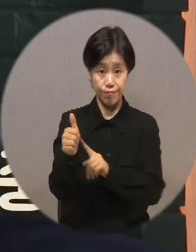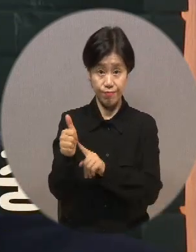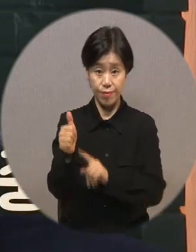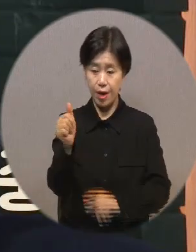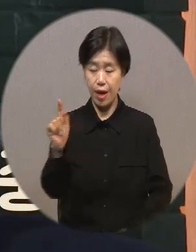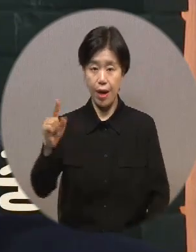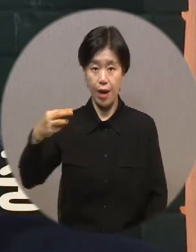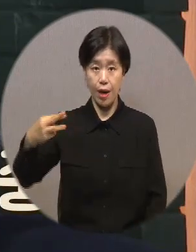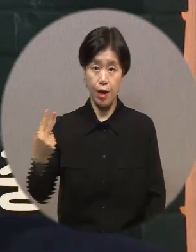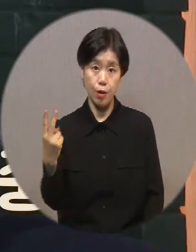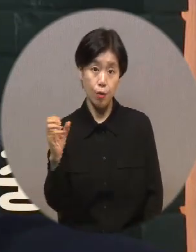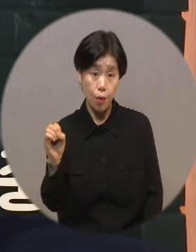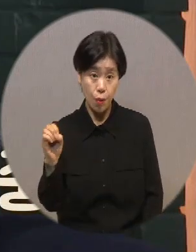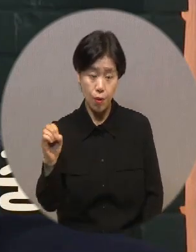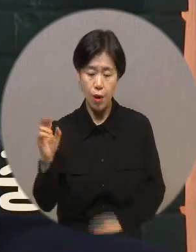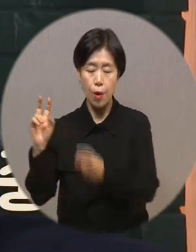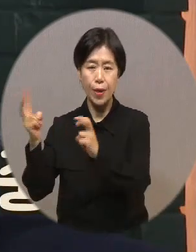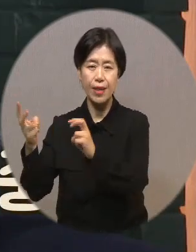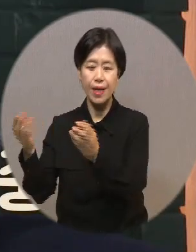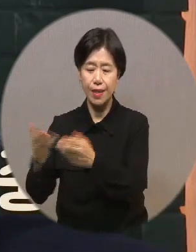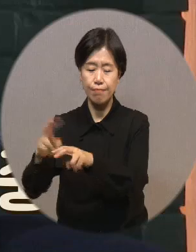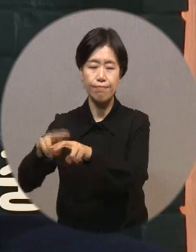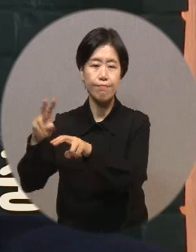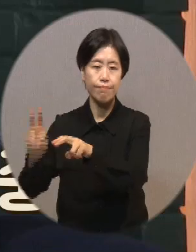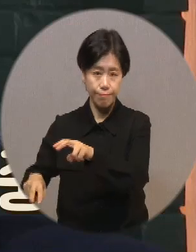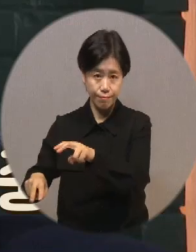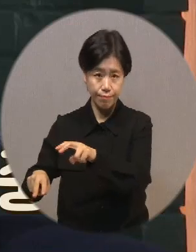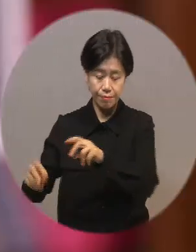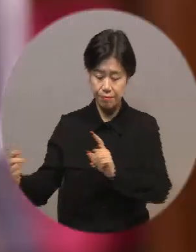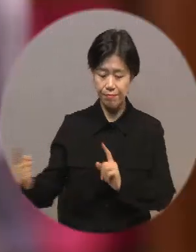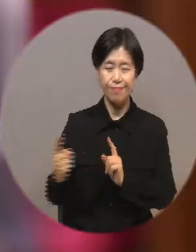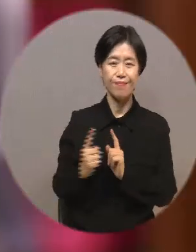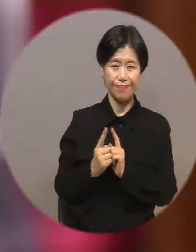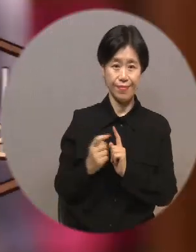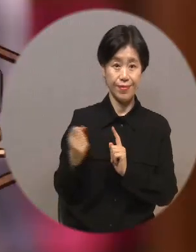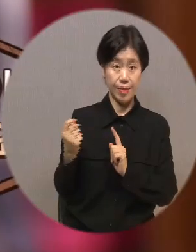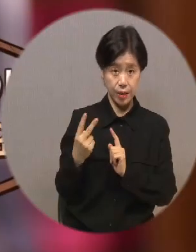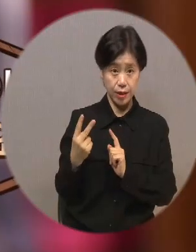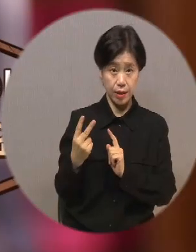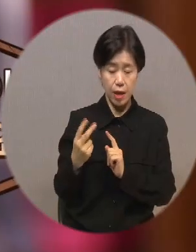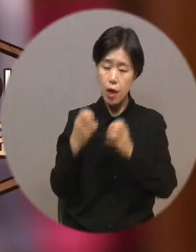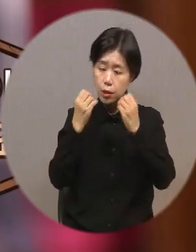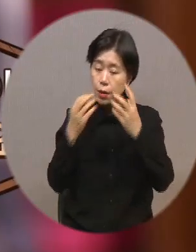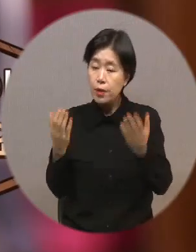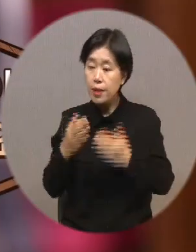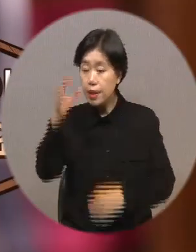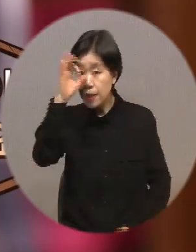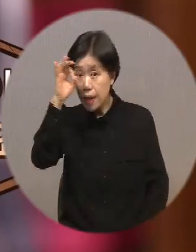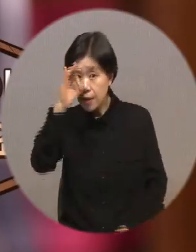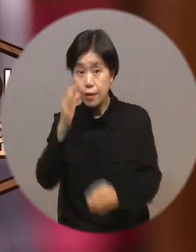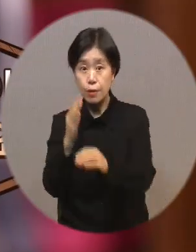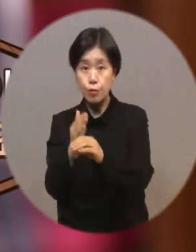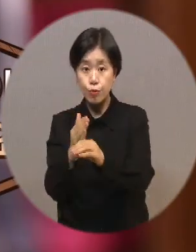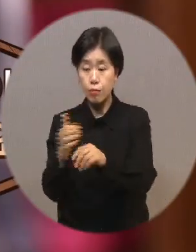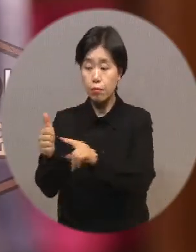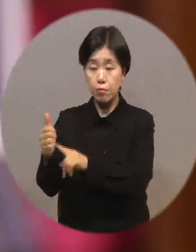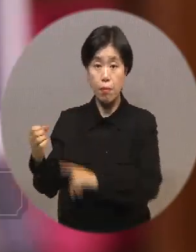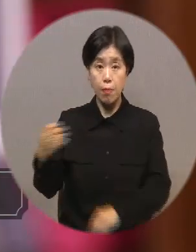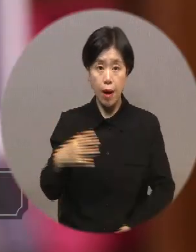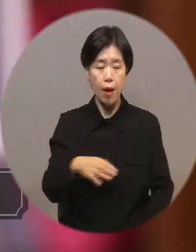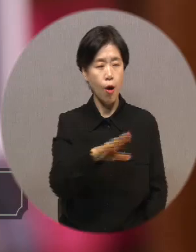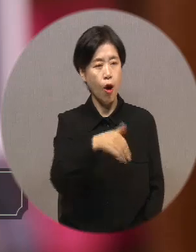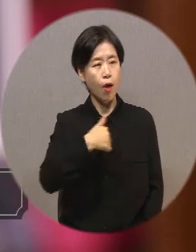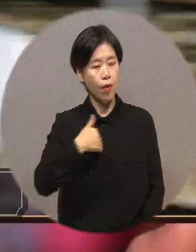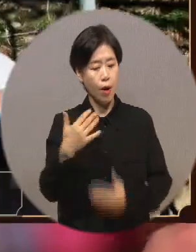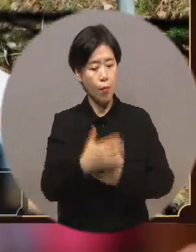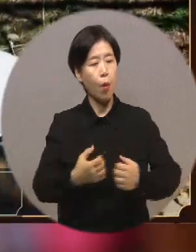회사를 그만두고 저한테 와서 이제 새로운 일을 준비하고 있는데, 자기가 제일 자신 있는 게 몸으로 때우는 거래요. 그래서